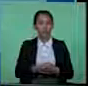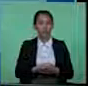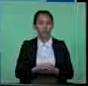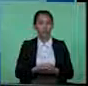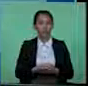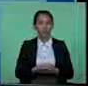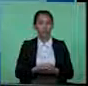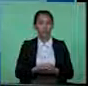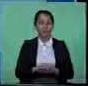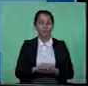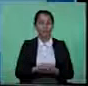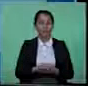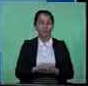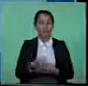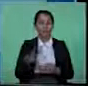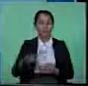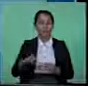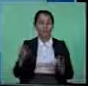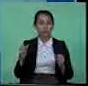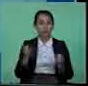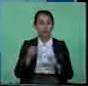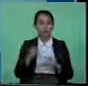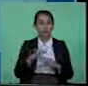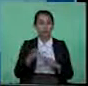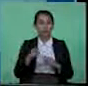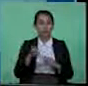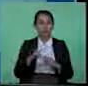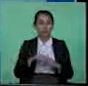ya'ni ushbu maydonni muzlatish uchun